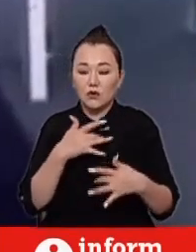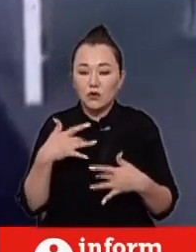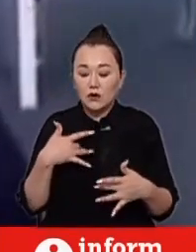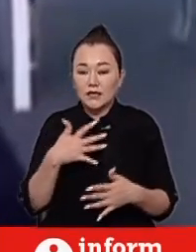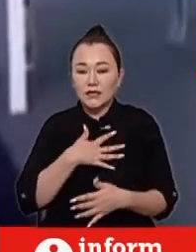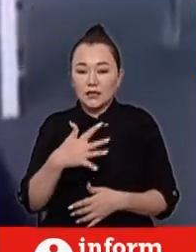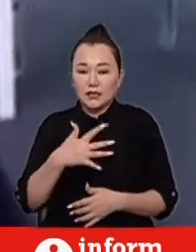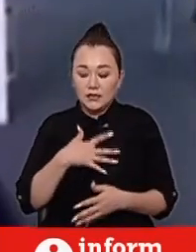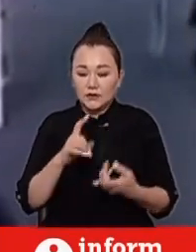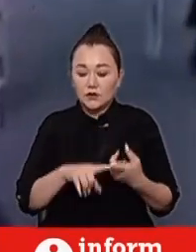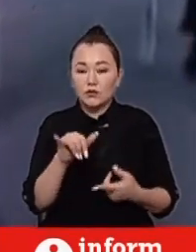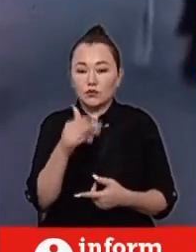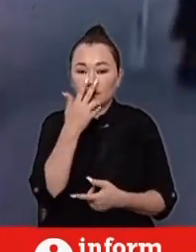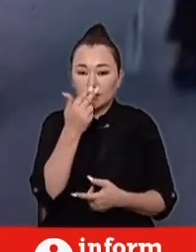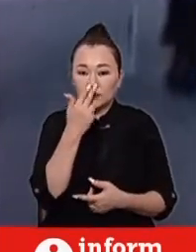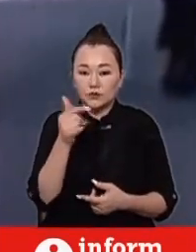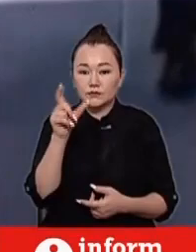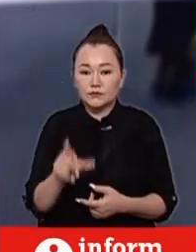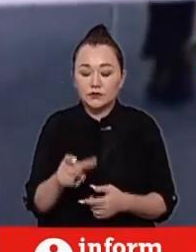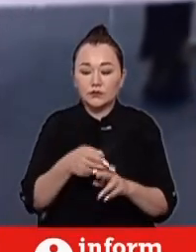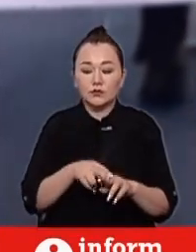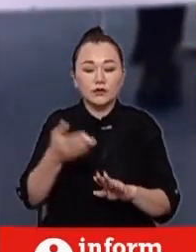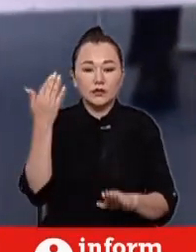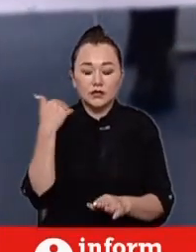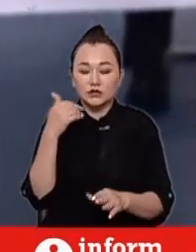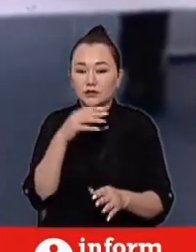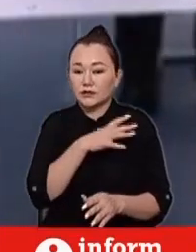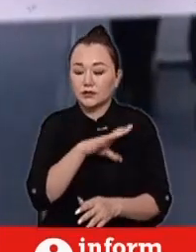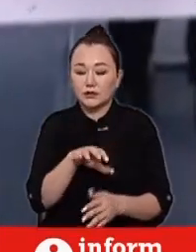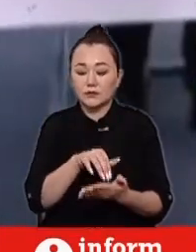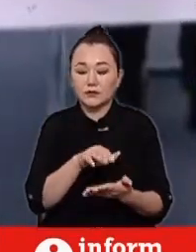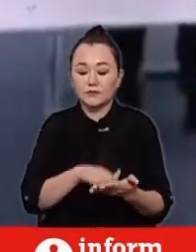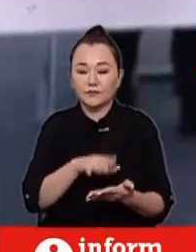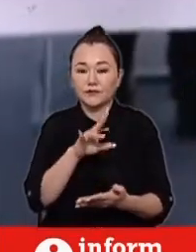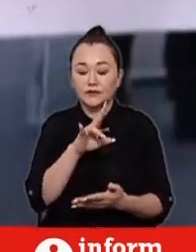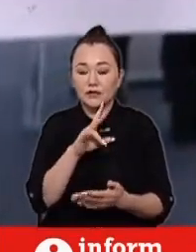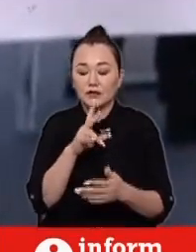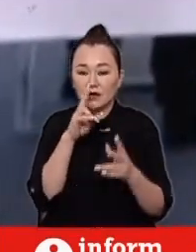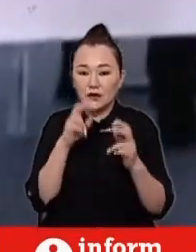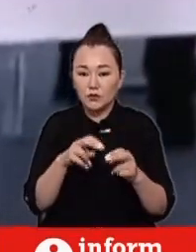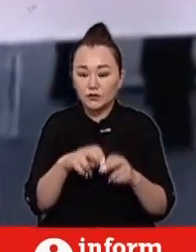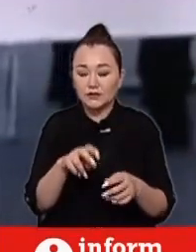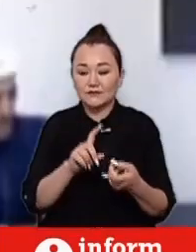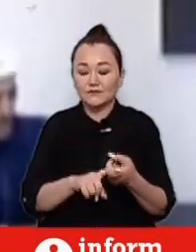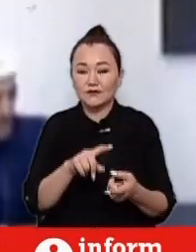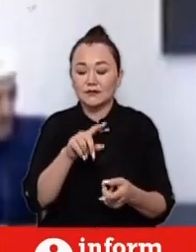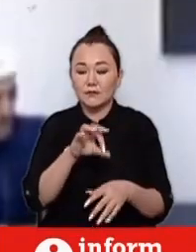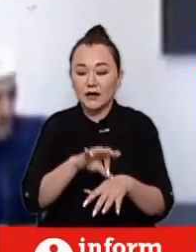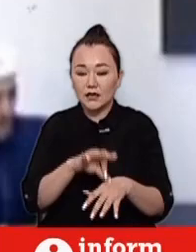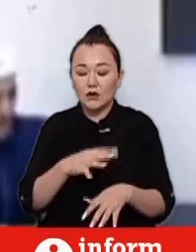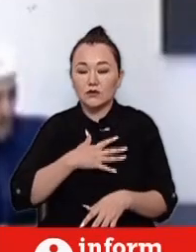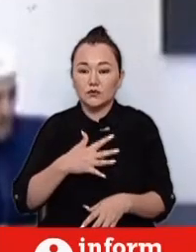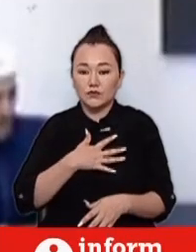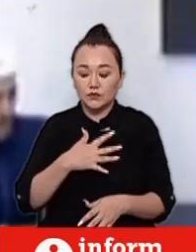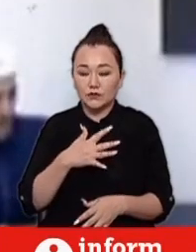у подростка, который ранее не состоял на динамическом наблюдении по поводу заболеваний органов